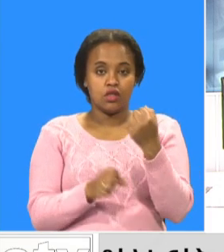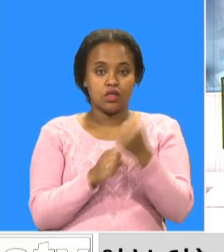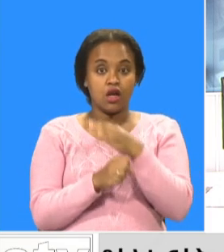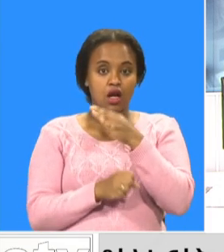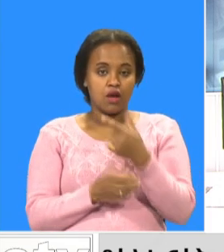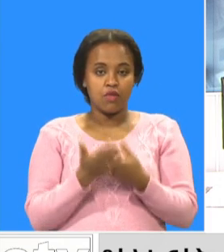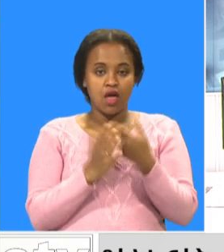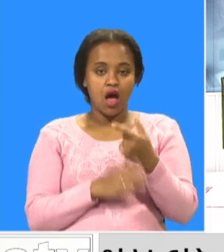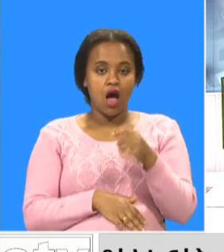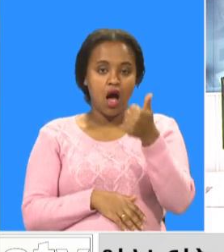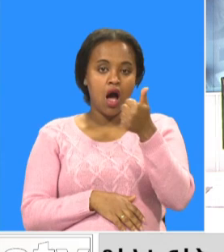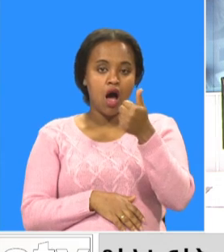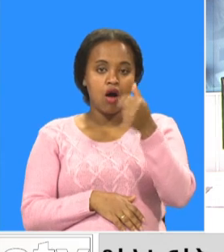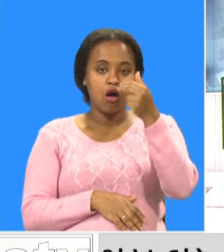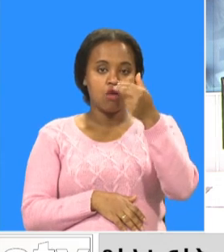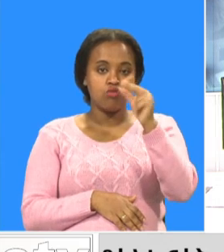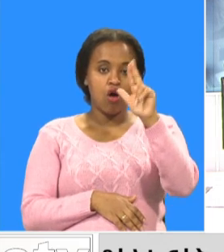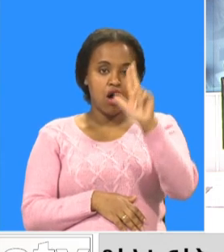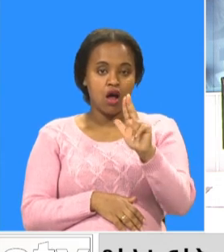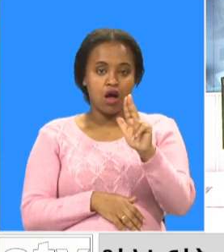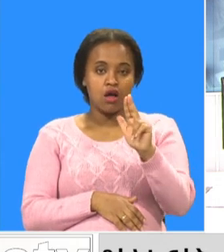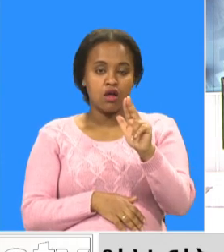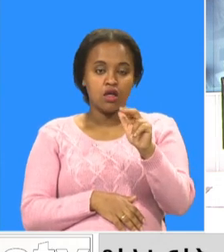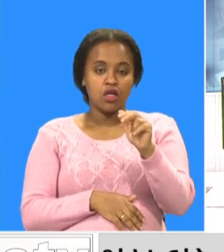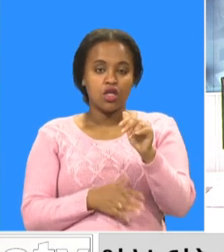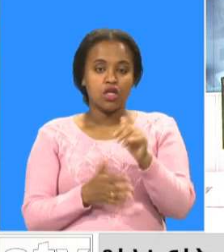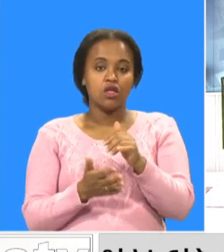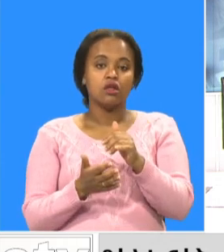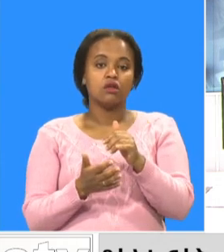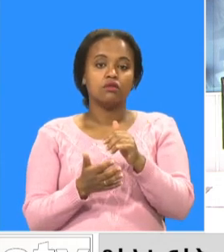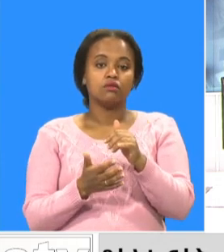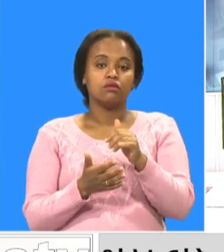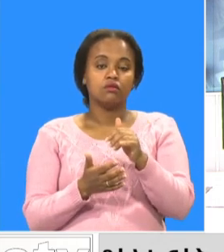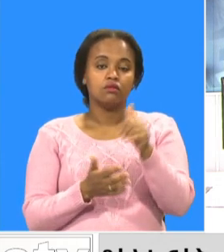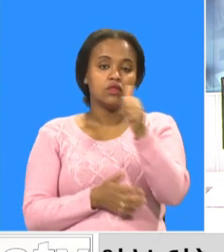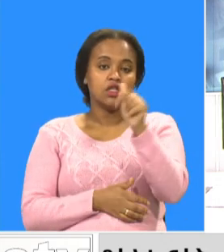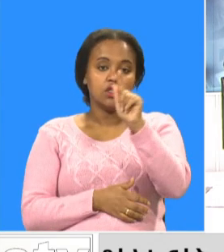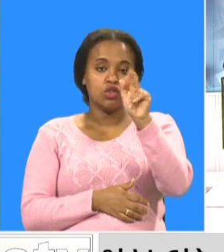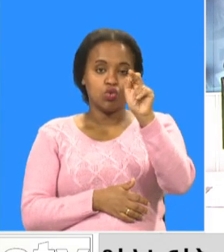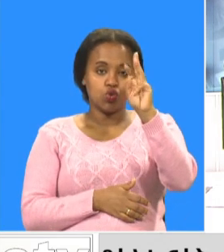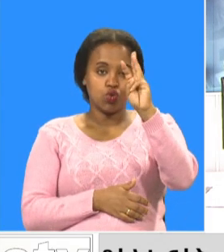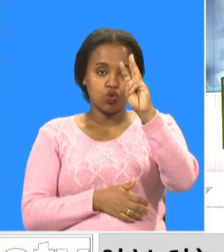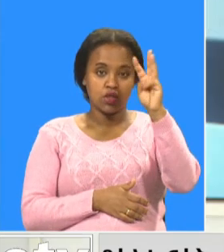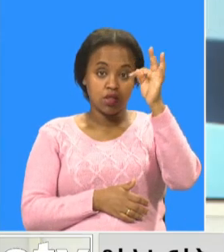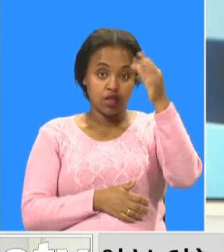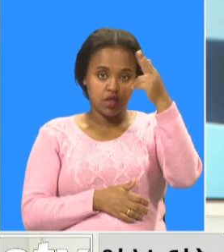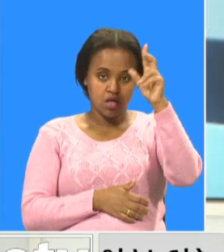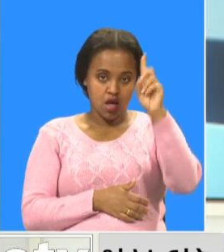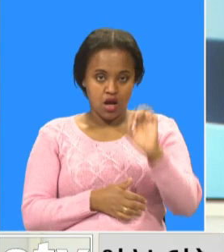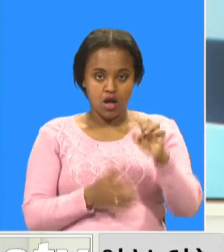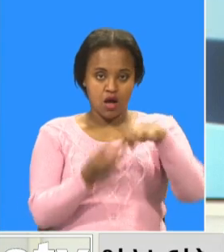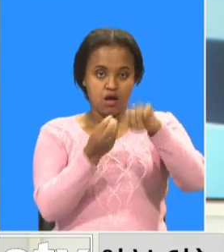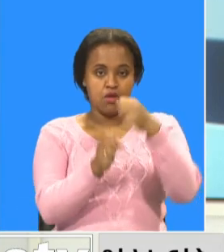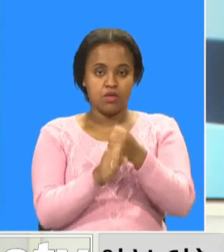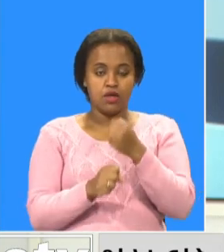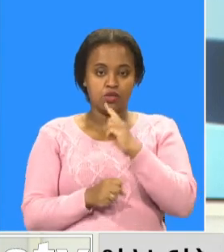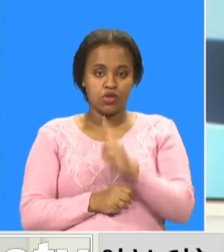ለአቧራ ነክ ነገሮች ለኢንዱስትሪያል ፐርፐስ ጥቅም ላይ የዋለ ነው። ያው መጀመሪያ ላይ በነበረው ችግር